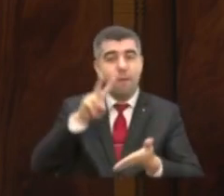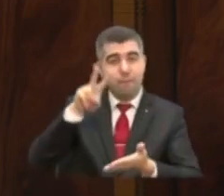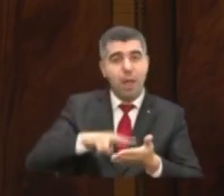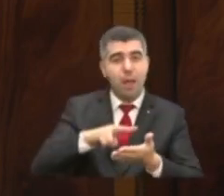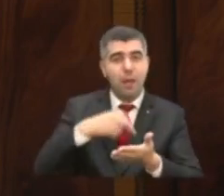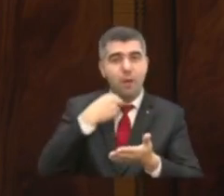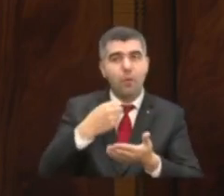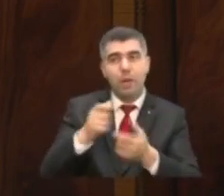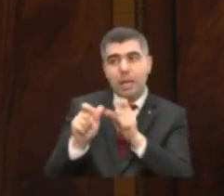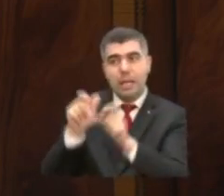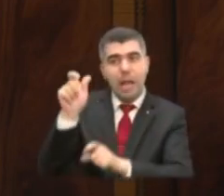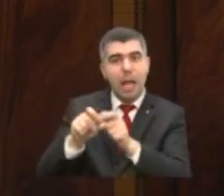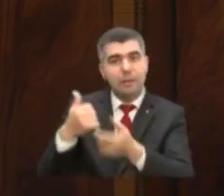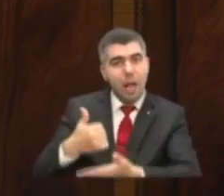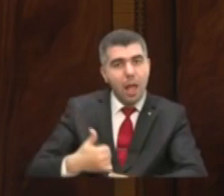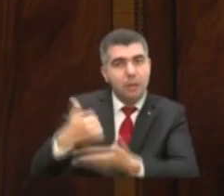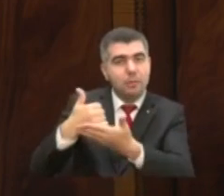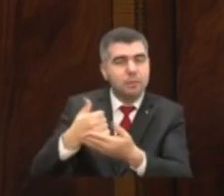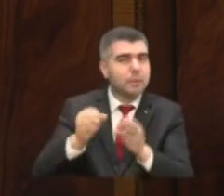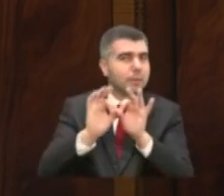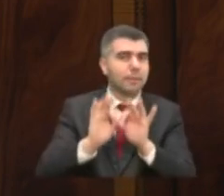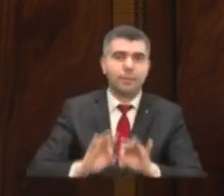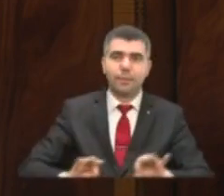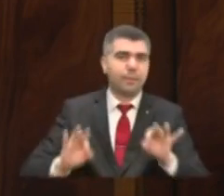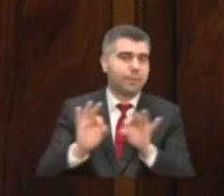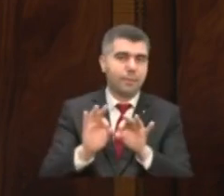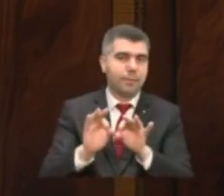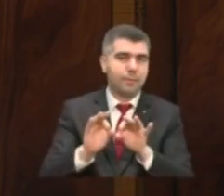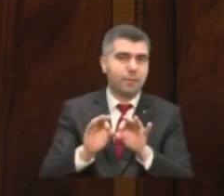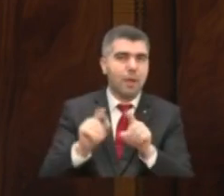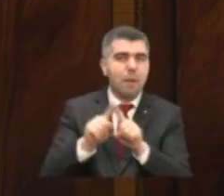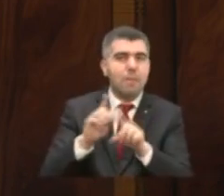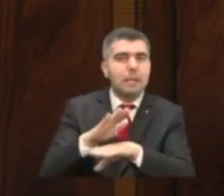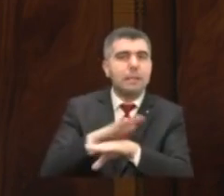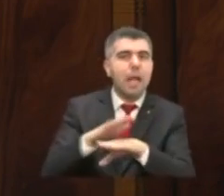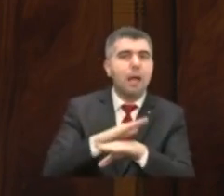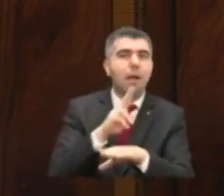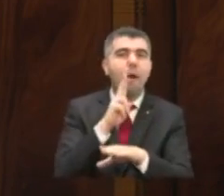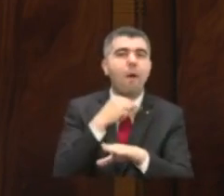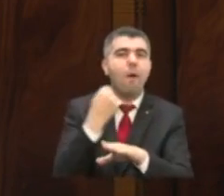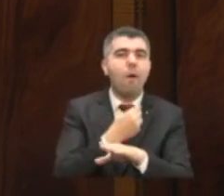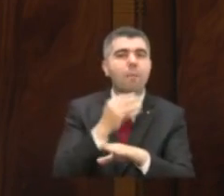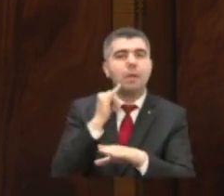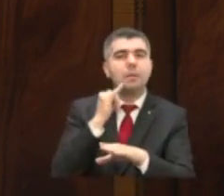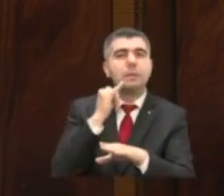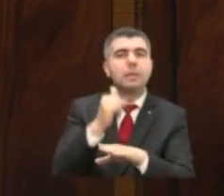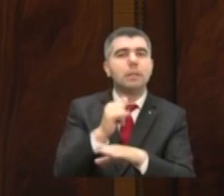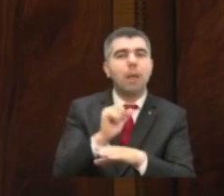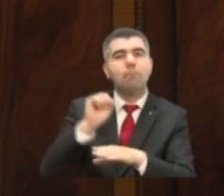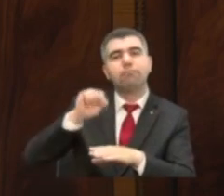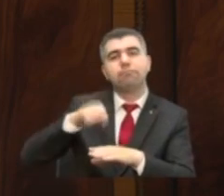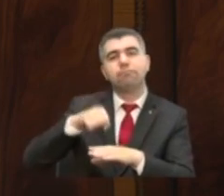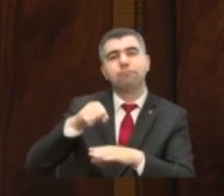اكتوى بنار هذه السياسة الحكومية اللا شعبية، الأمر الذي يطرح السؤال مدى فعالية